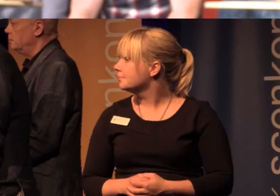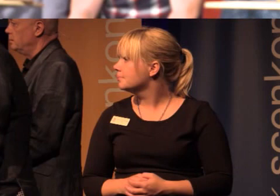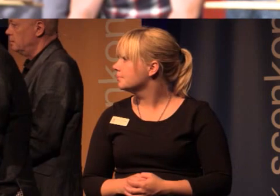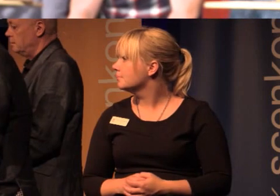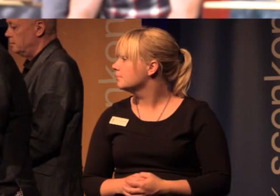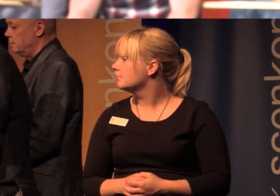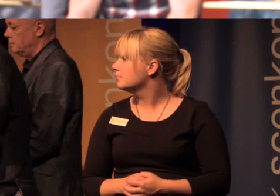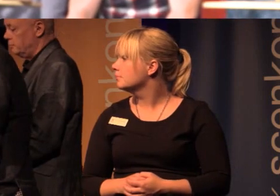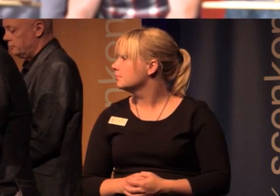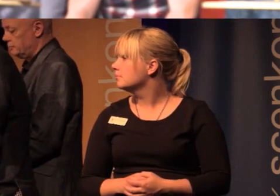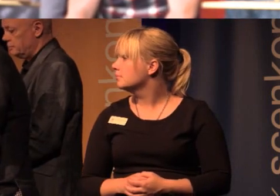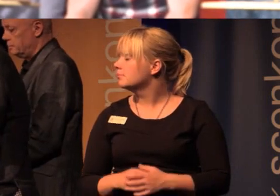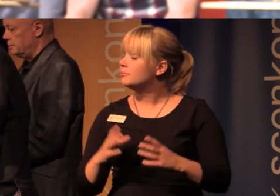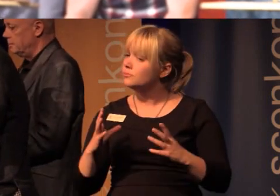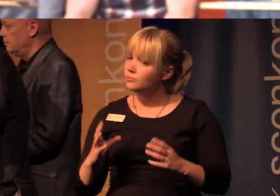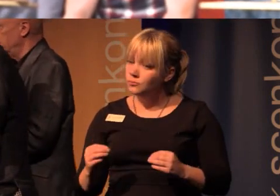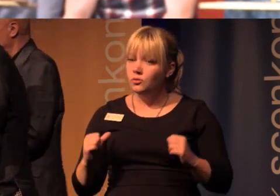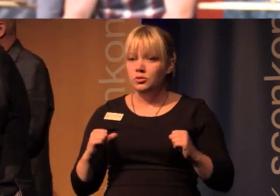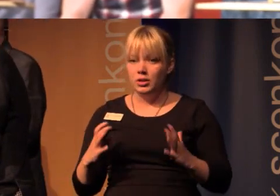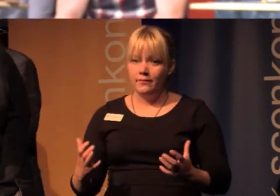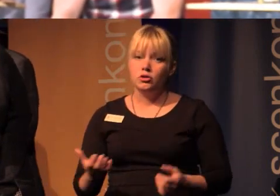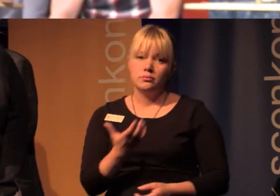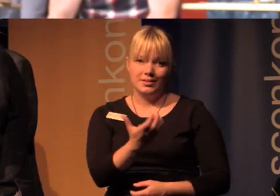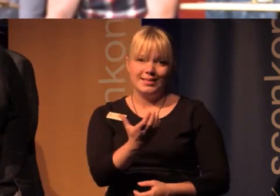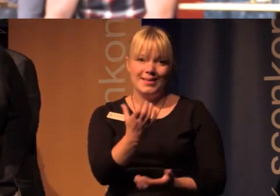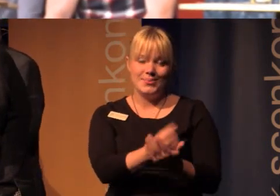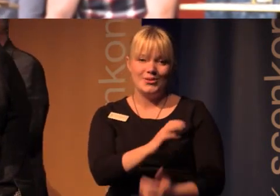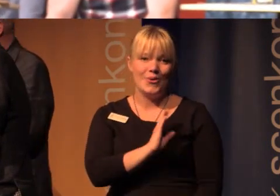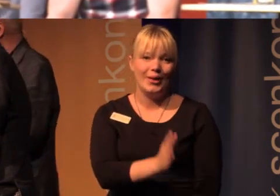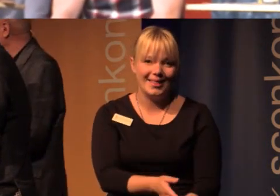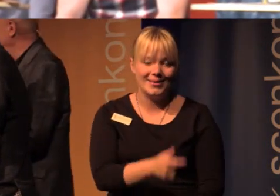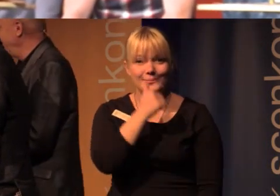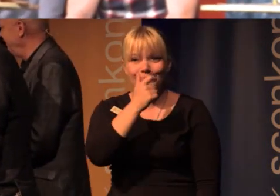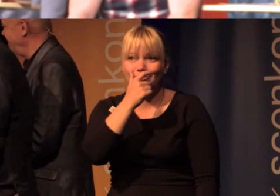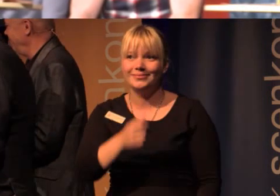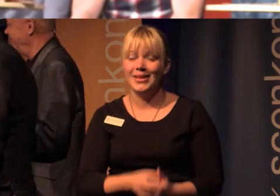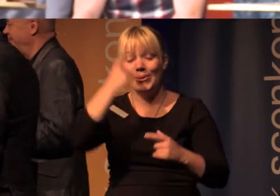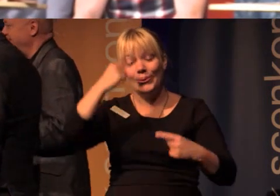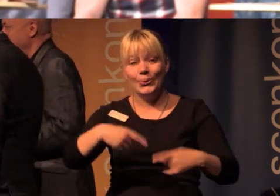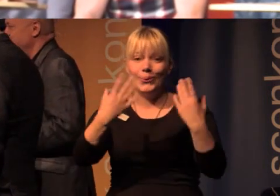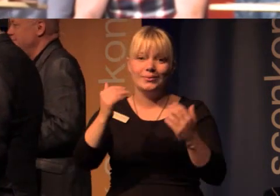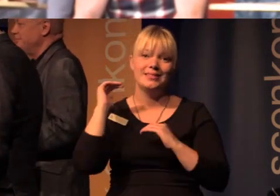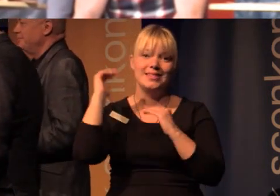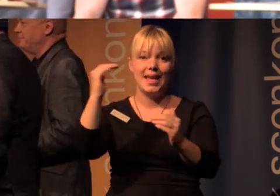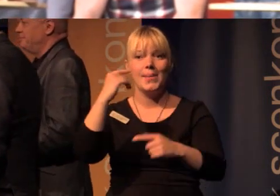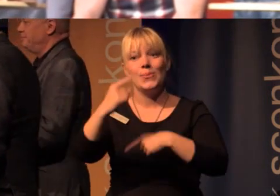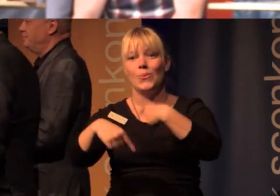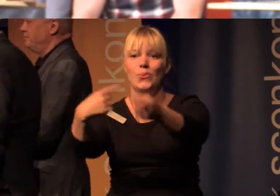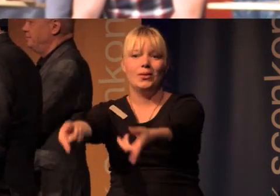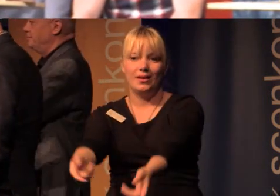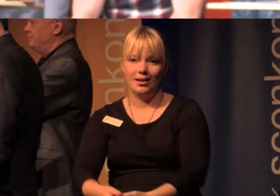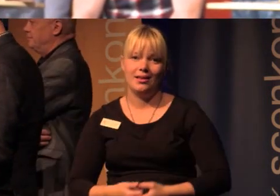så att Centern har rätt, att kulturen utvecklas ständigt och det finns en